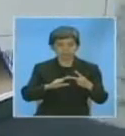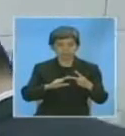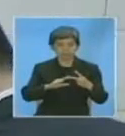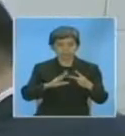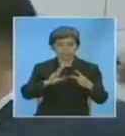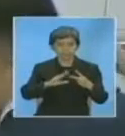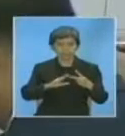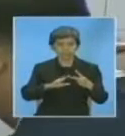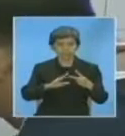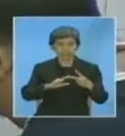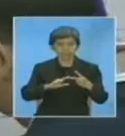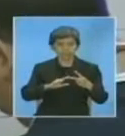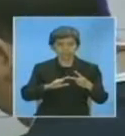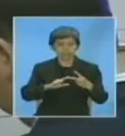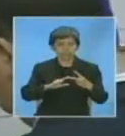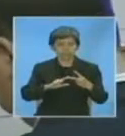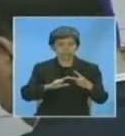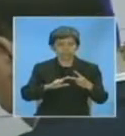สุรชัย